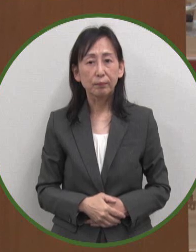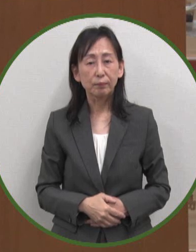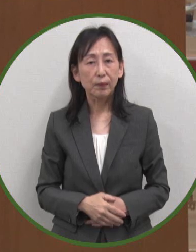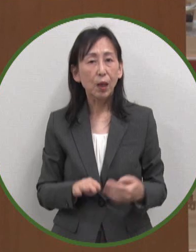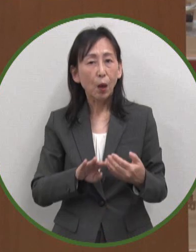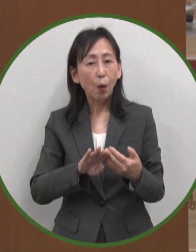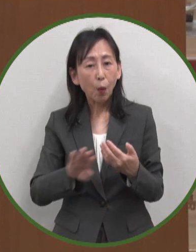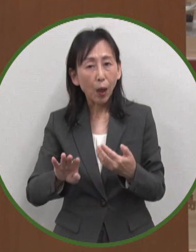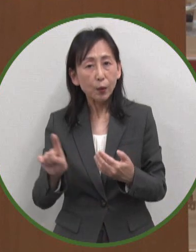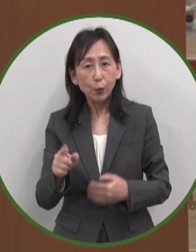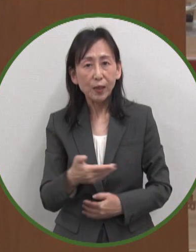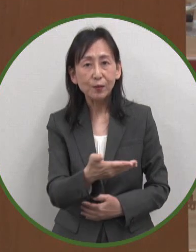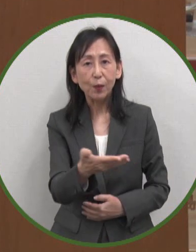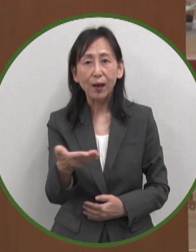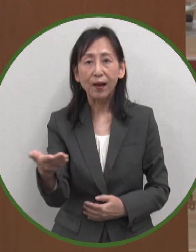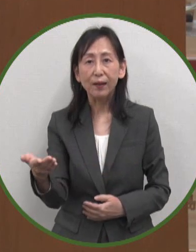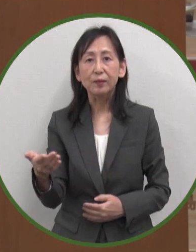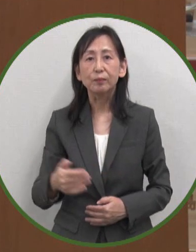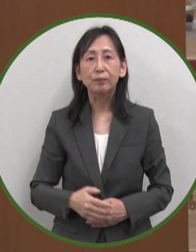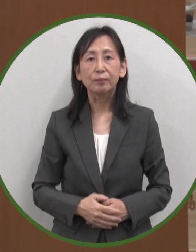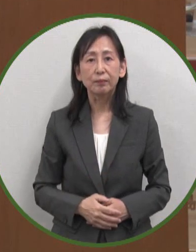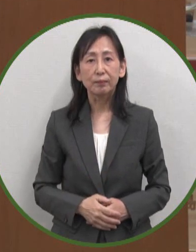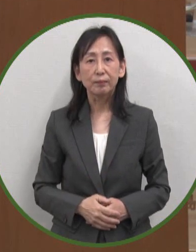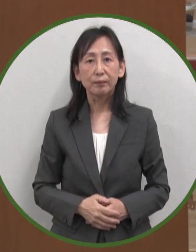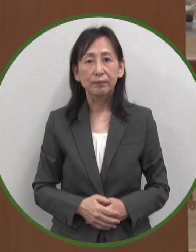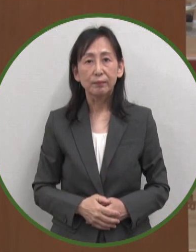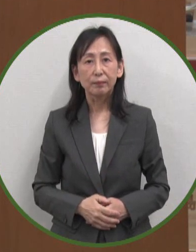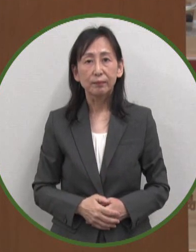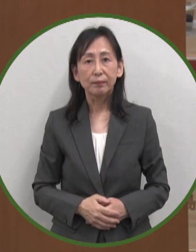その他ございますでしょうか。